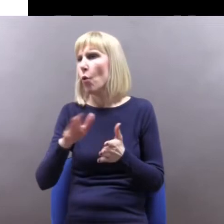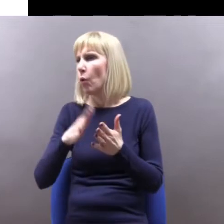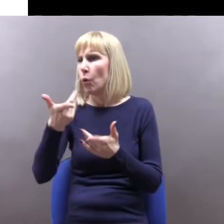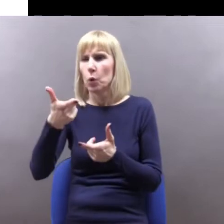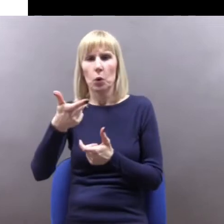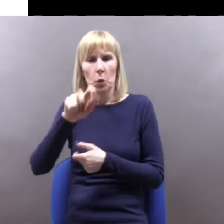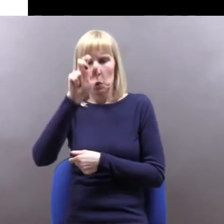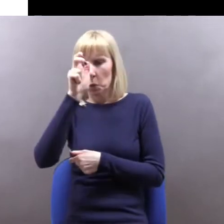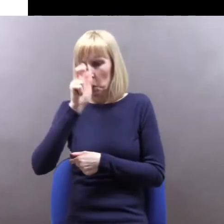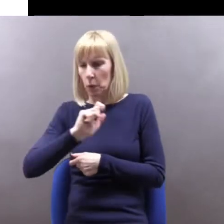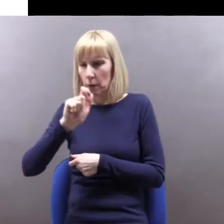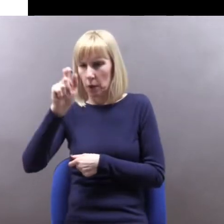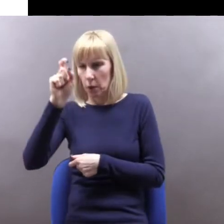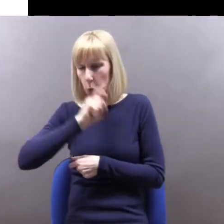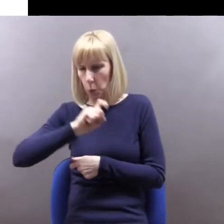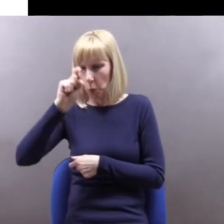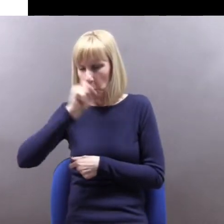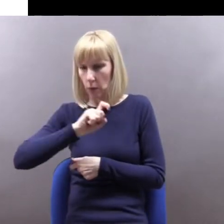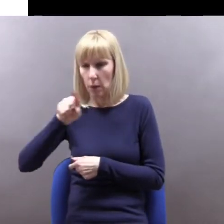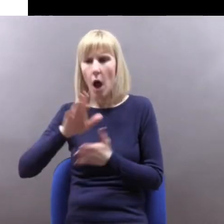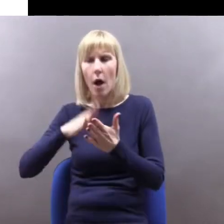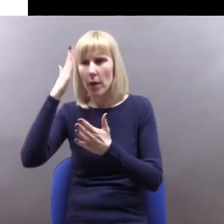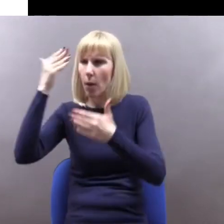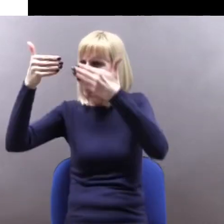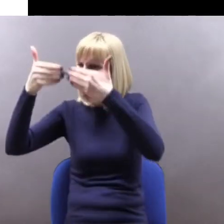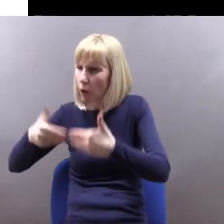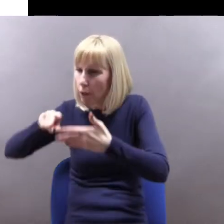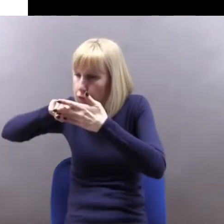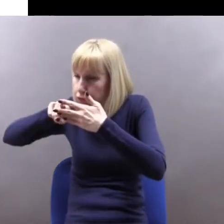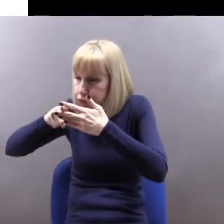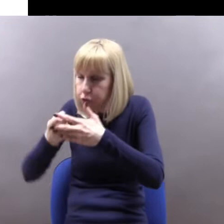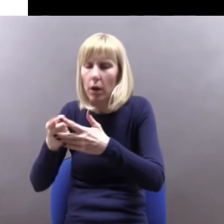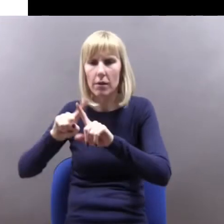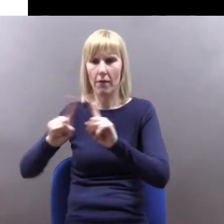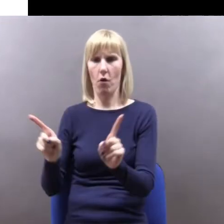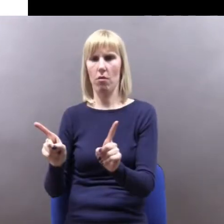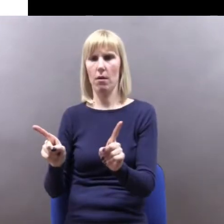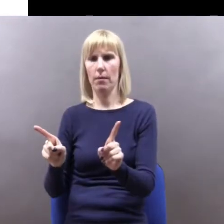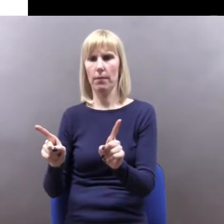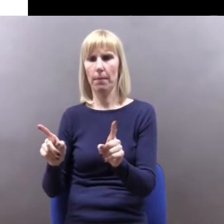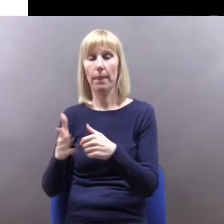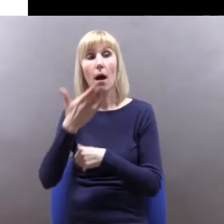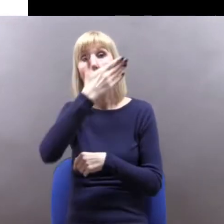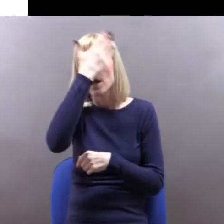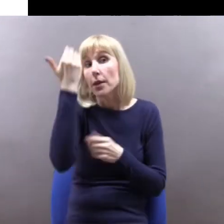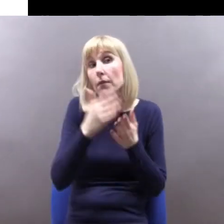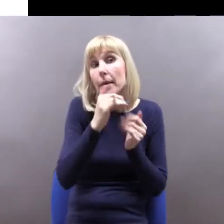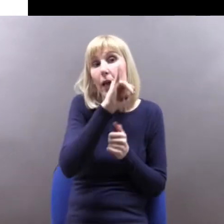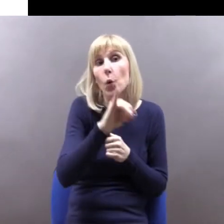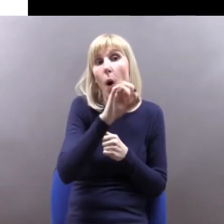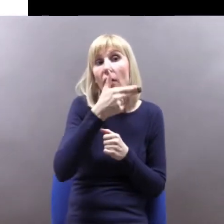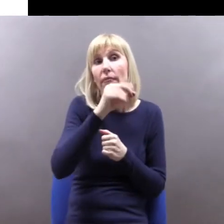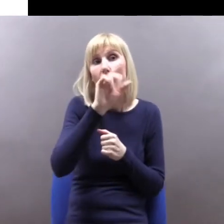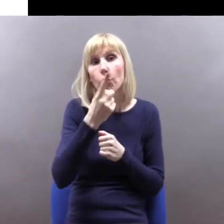zrobiła, ale zrobiła, weszła we współpracę z konserwatorami i taką